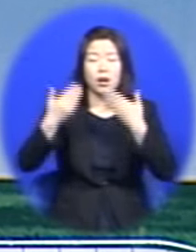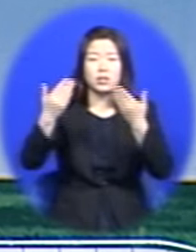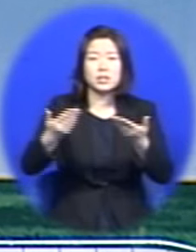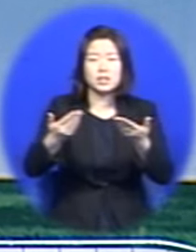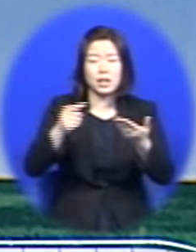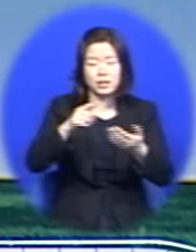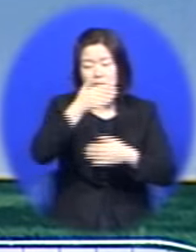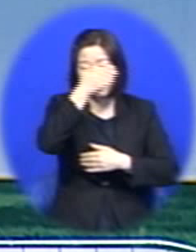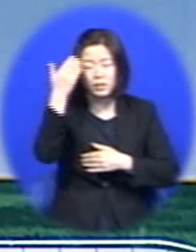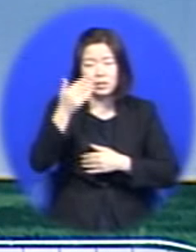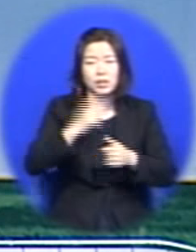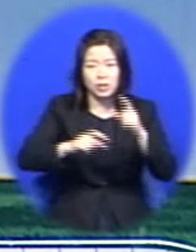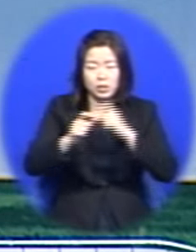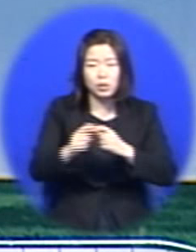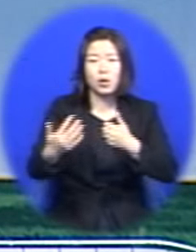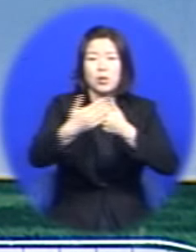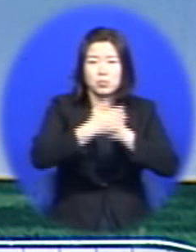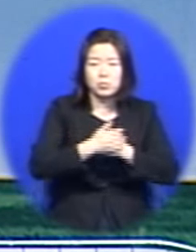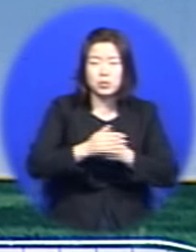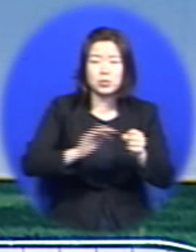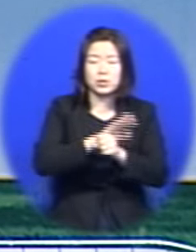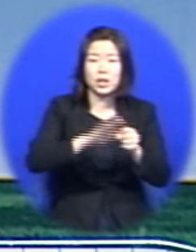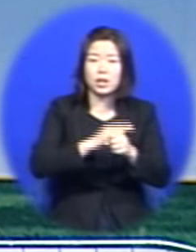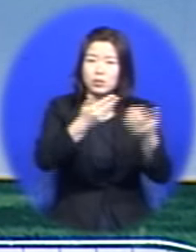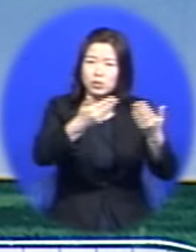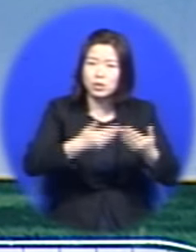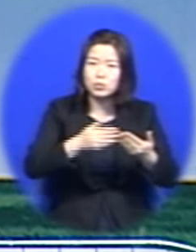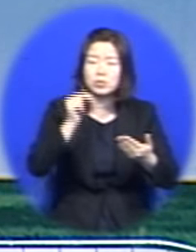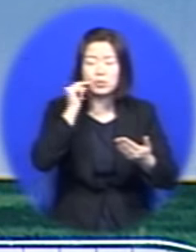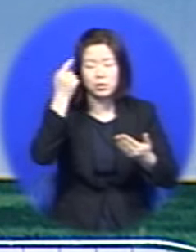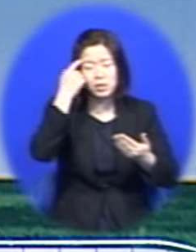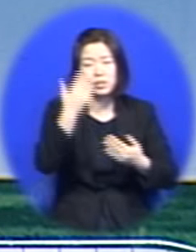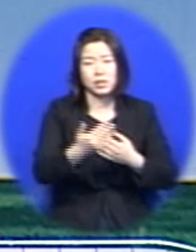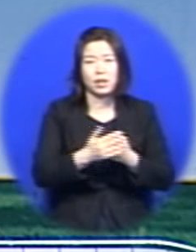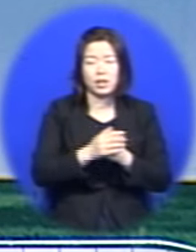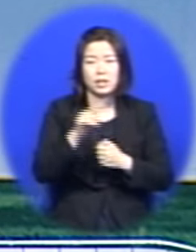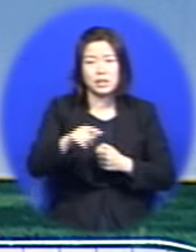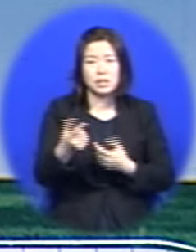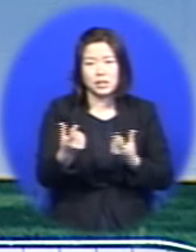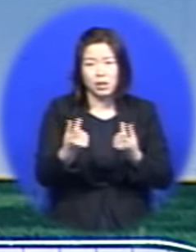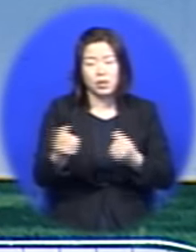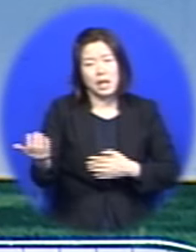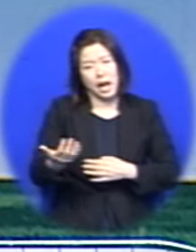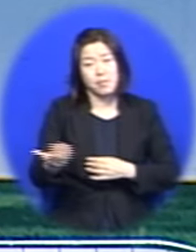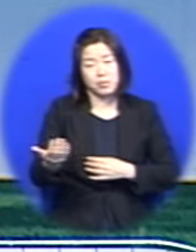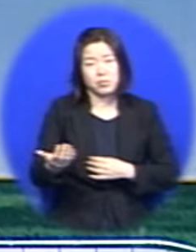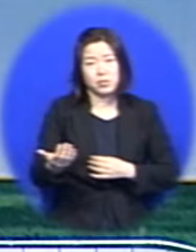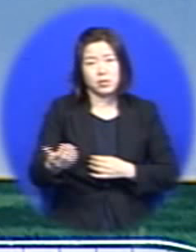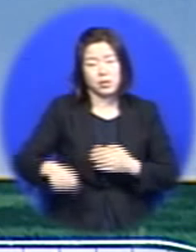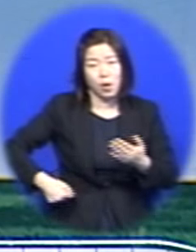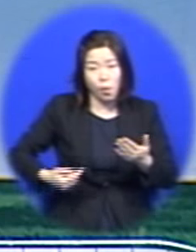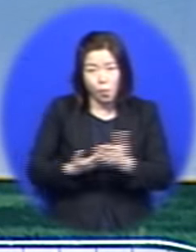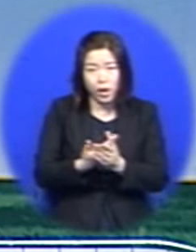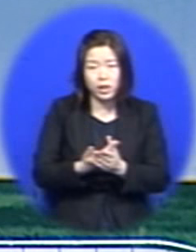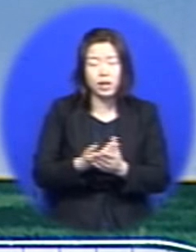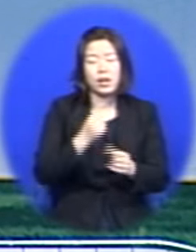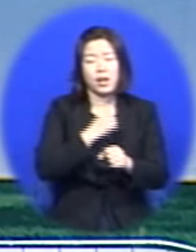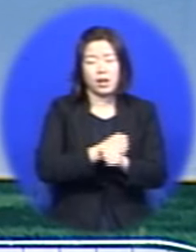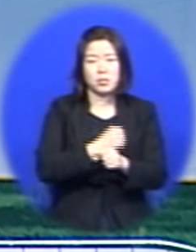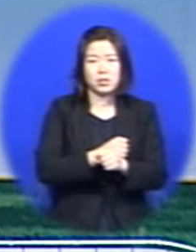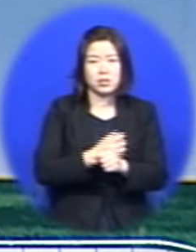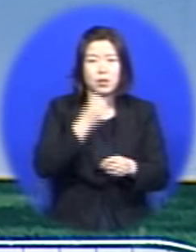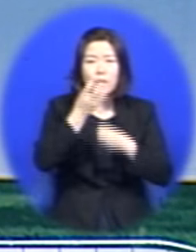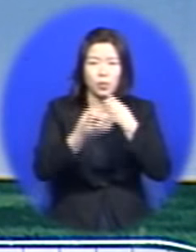내가 더 품어주고 더 사랑으로 받아주지 못했을까? 그런 아픔을 회개하면서 고백을